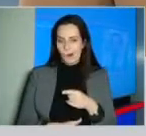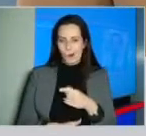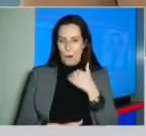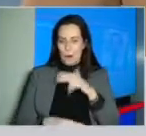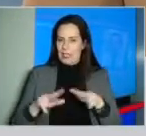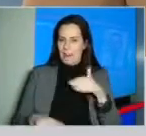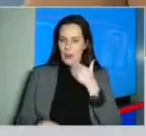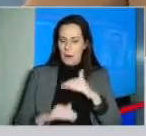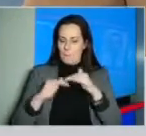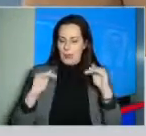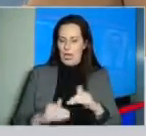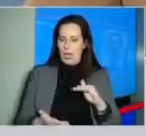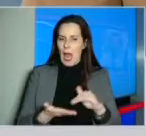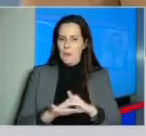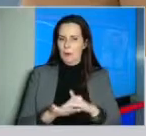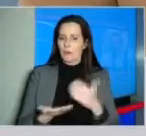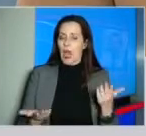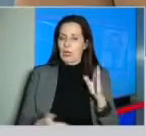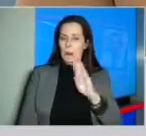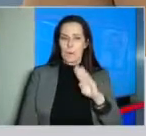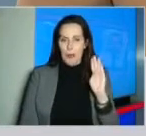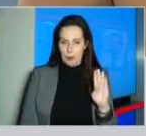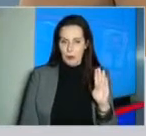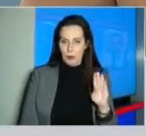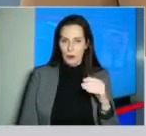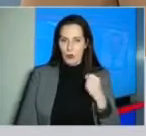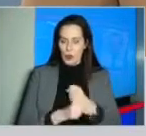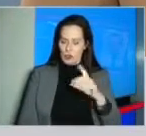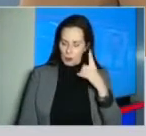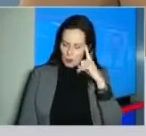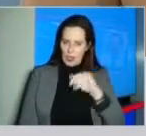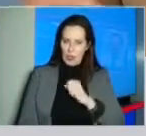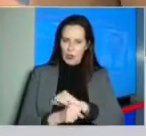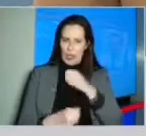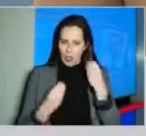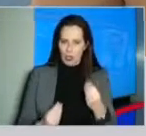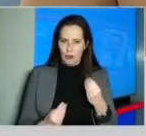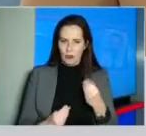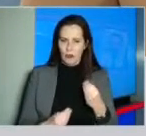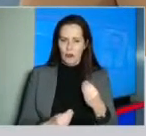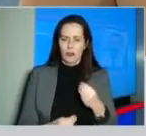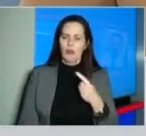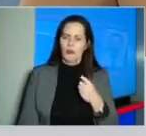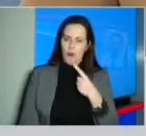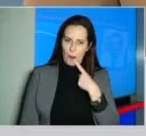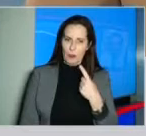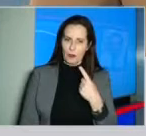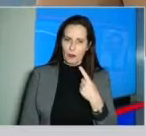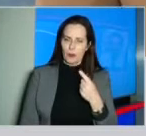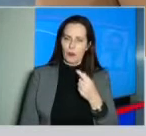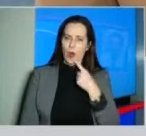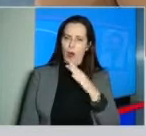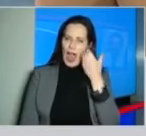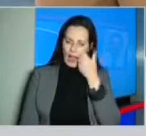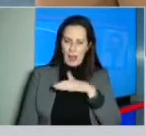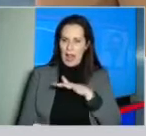במצב טוב, מתחת לאחוז החסימה, ואז נתניהו עושה את מה שהוא יודע הכי טוב, כמו שאומרים, שוטה אתכם, אומר,